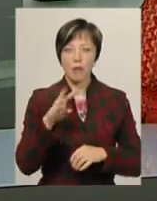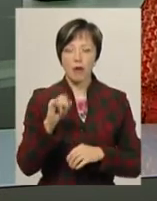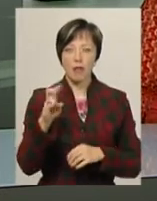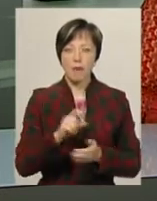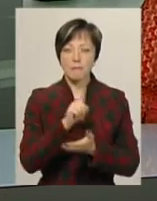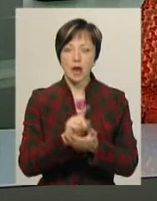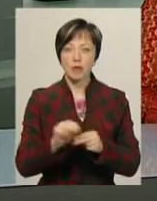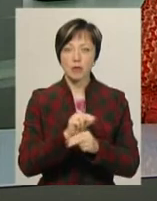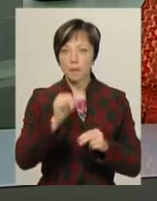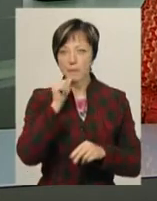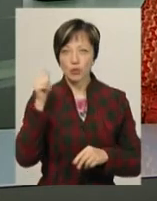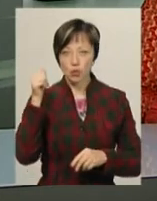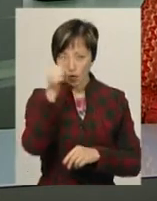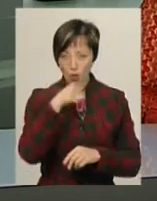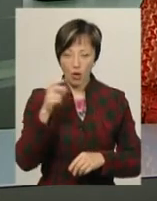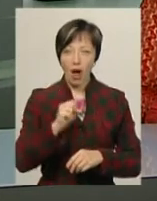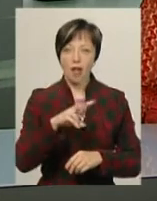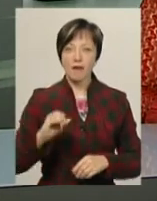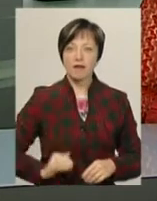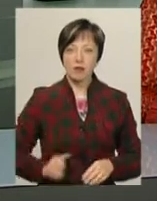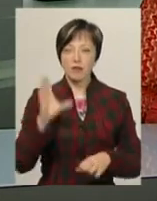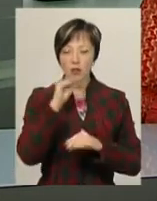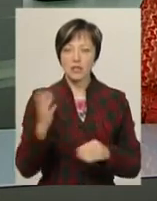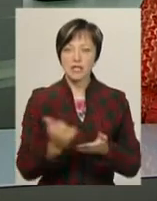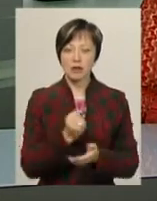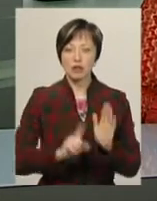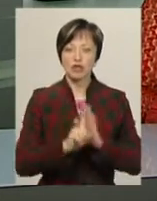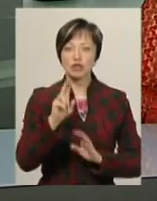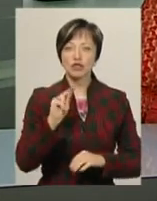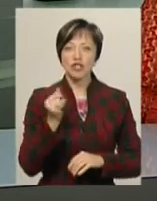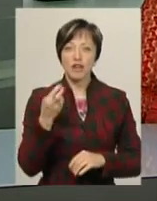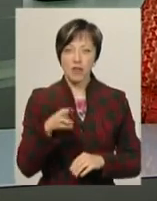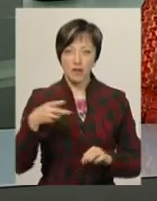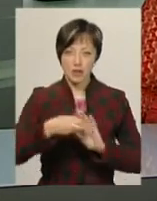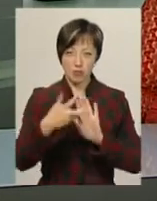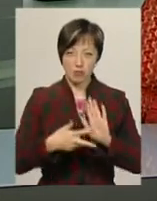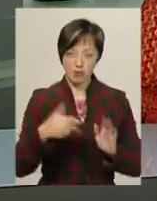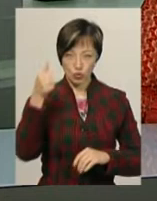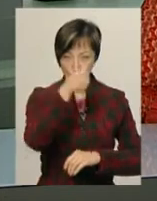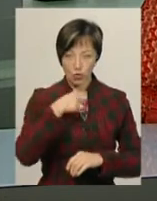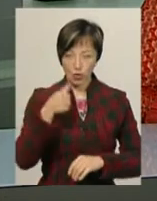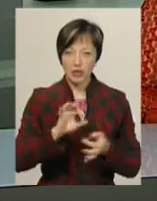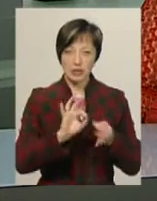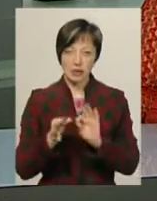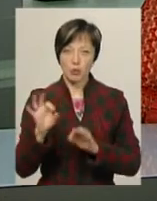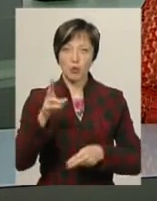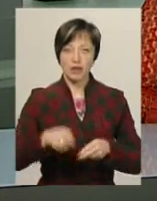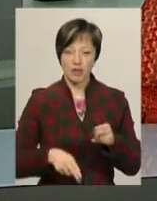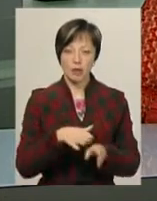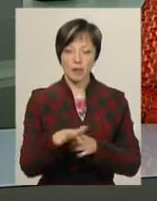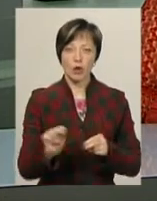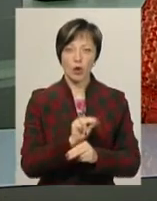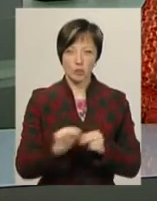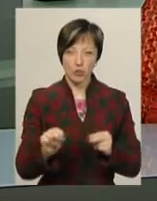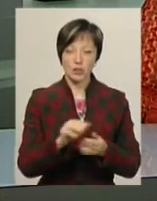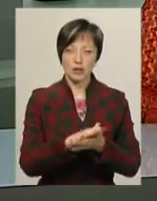мали відремонтувати минулого року, та підрядника вдалося знайти на початку червня 2018-го. Детальніше про завершення капітального